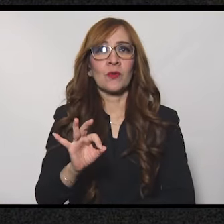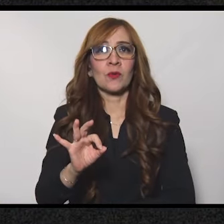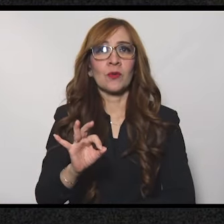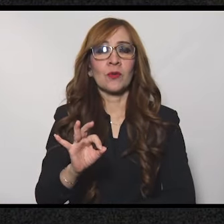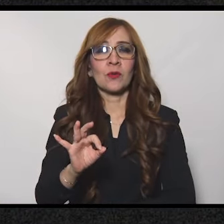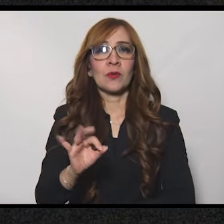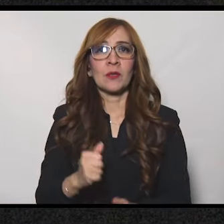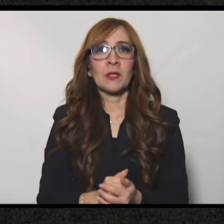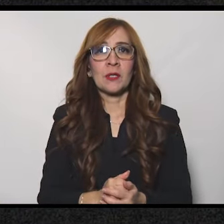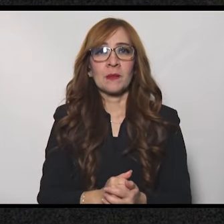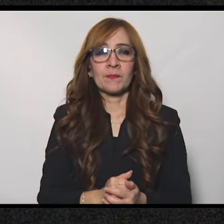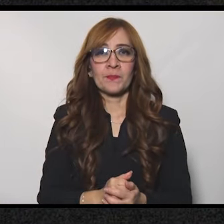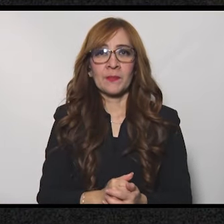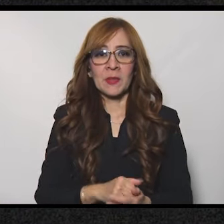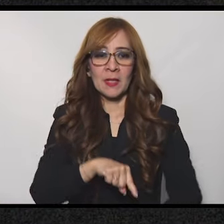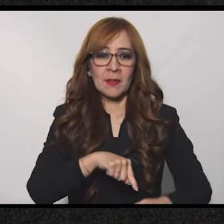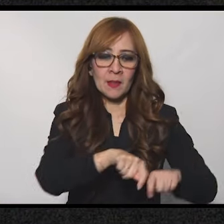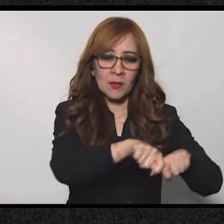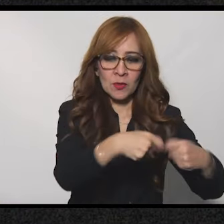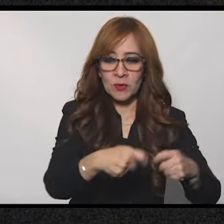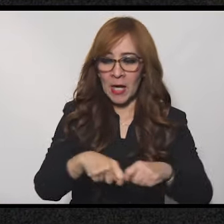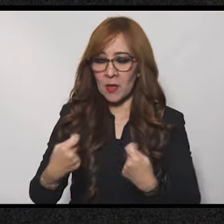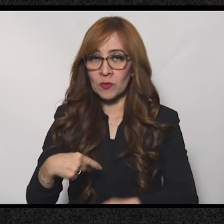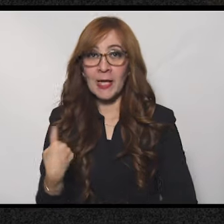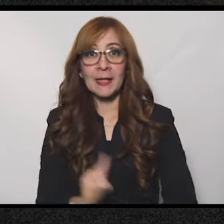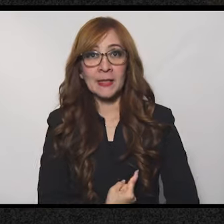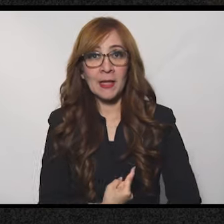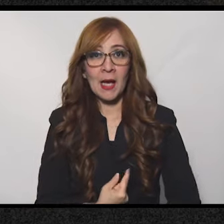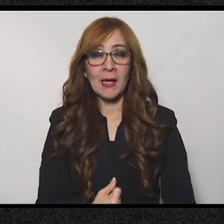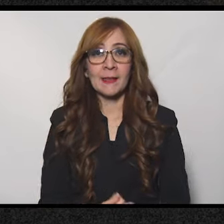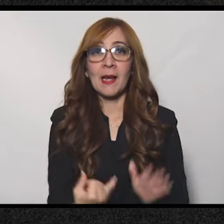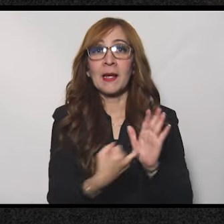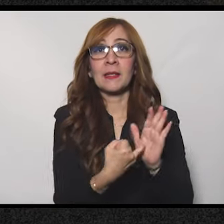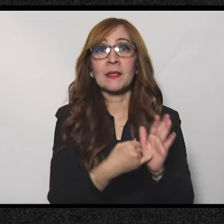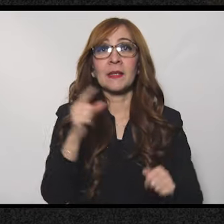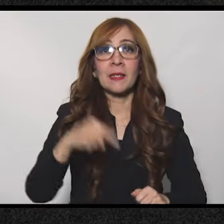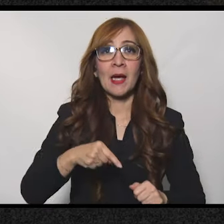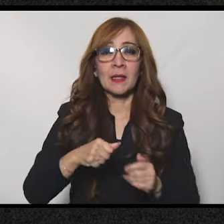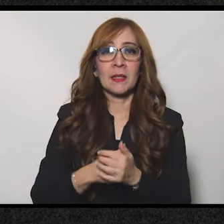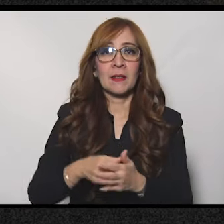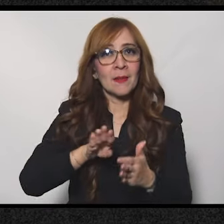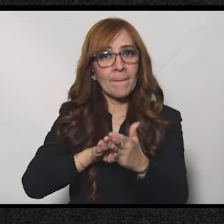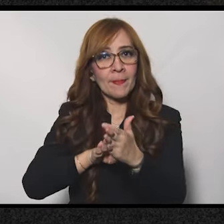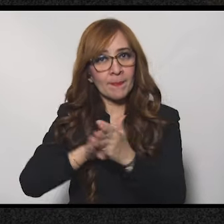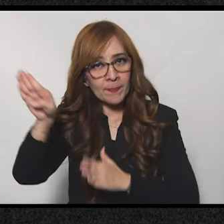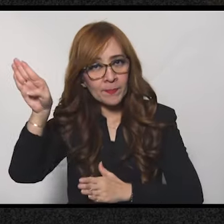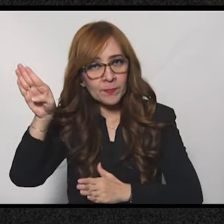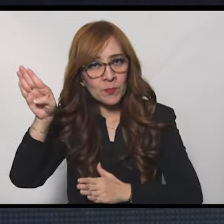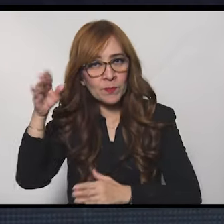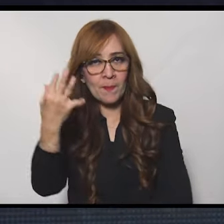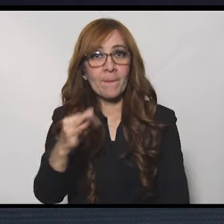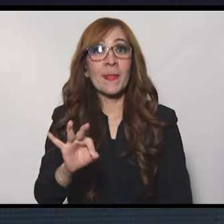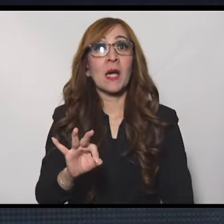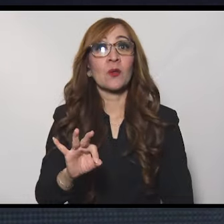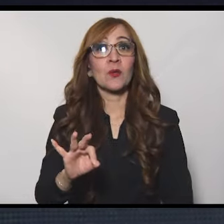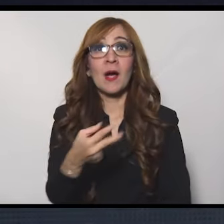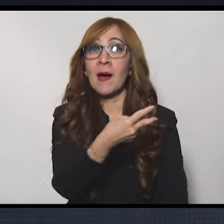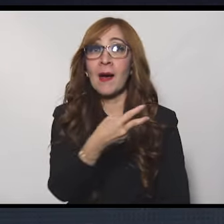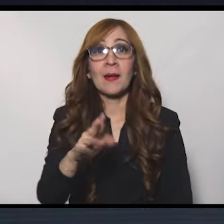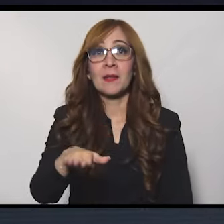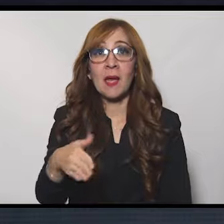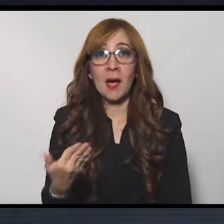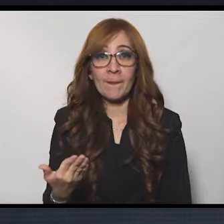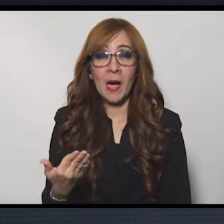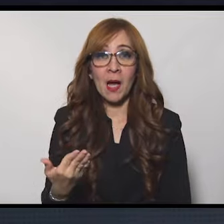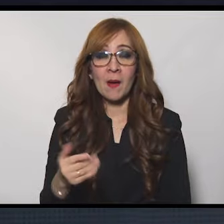Our brokenness is a starting point of breakthrough. Wait. What do you mean